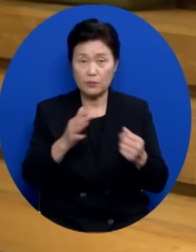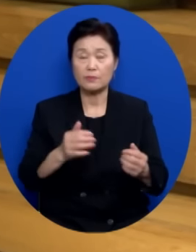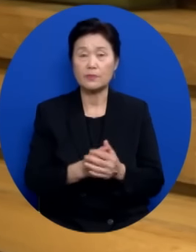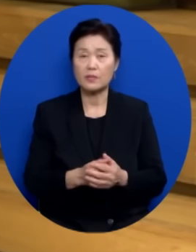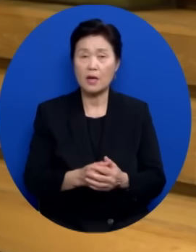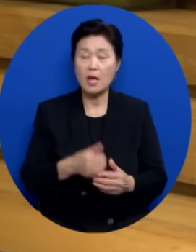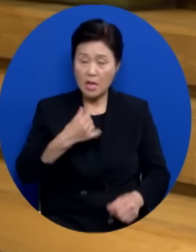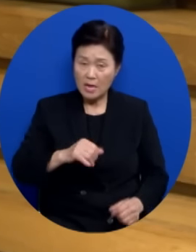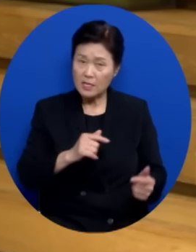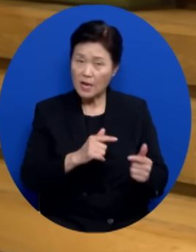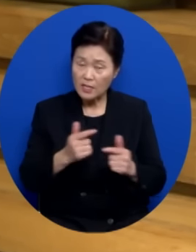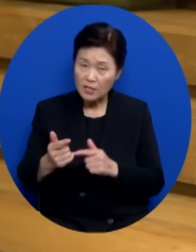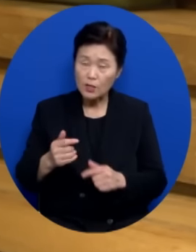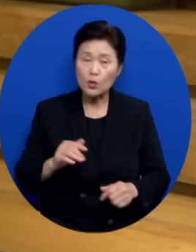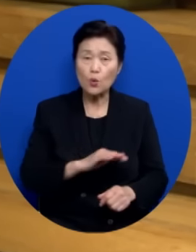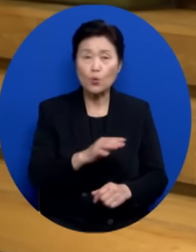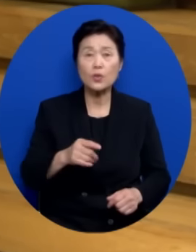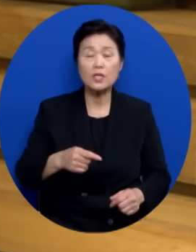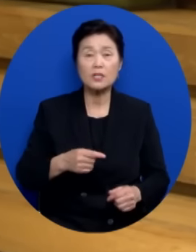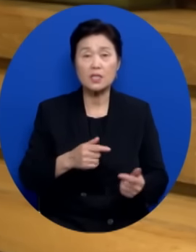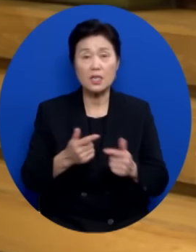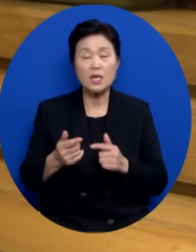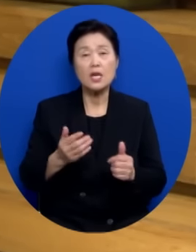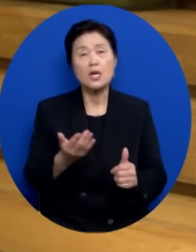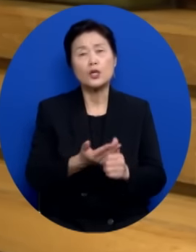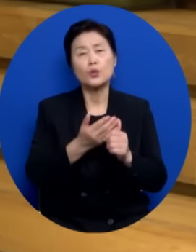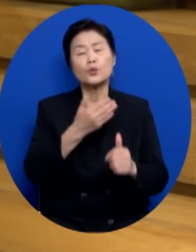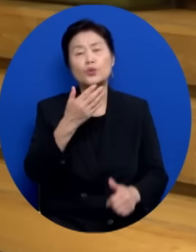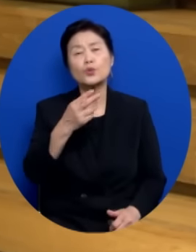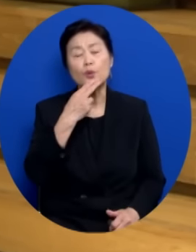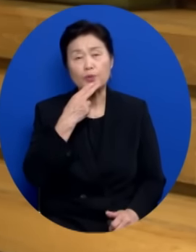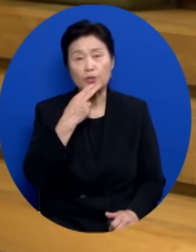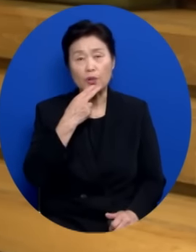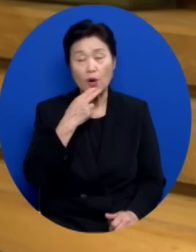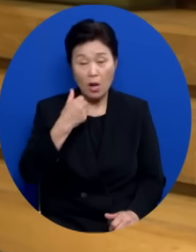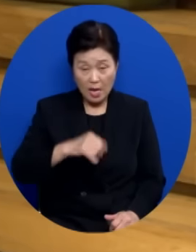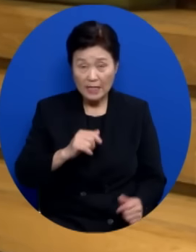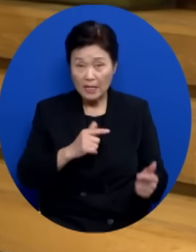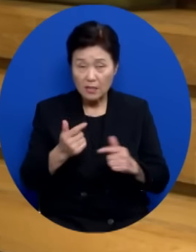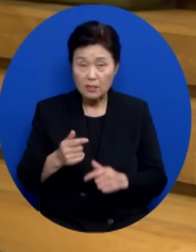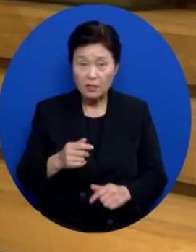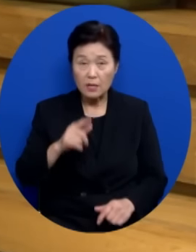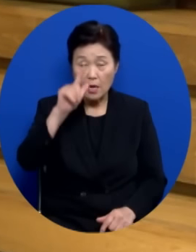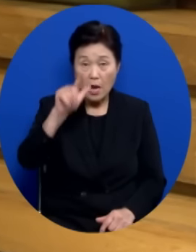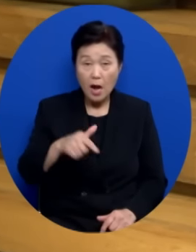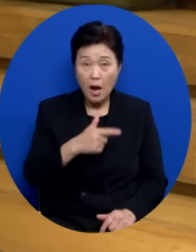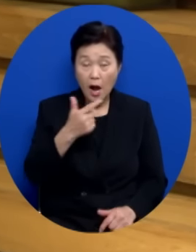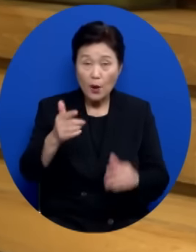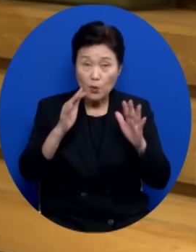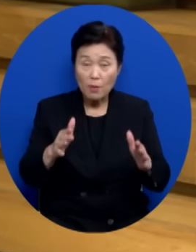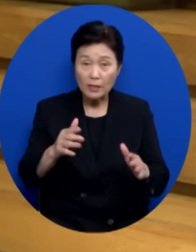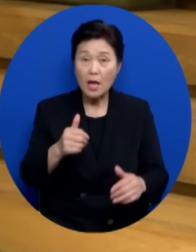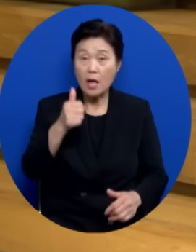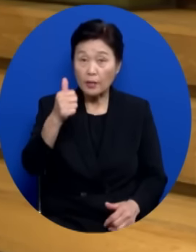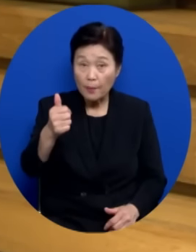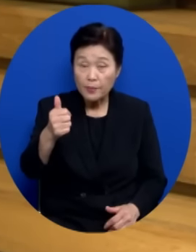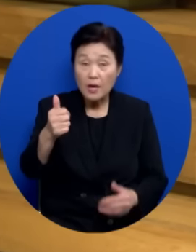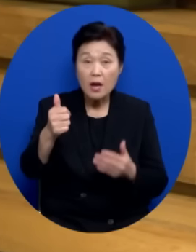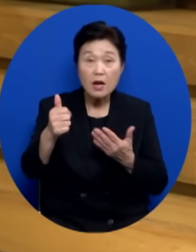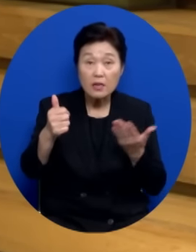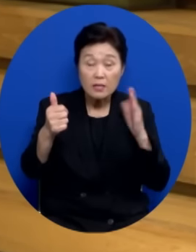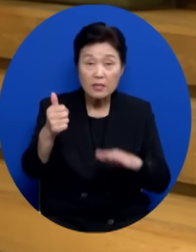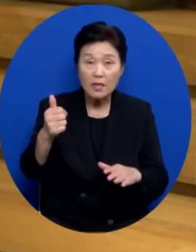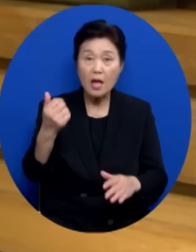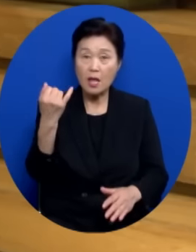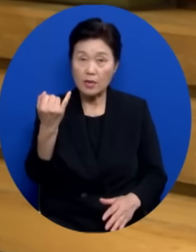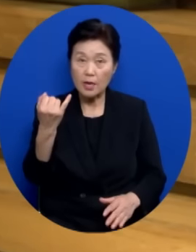우리 자녀들을 우리가 양육할 수 없고 자녀들이 하루에 남자와 여자가 왔다 갔다 하고 핀란드 같은 경우에는 사람이